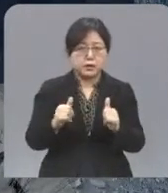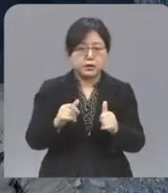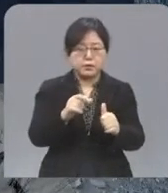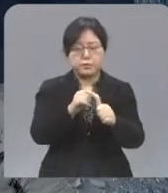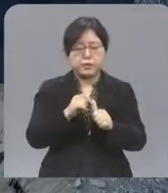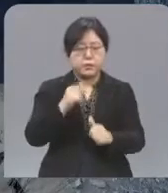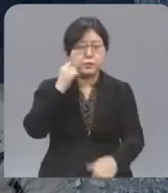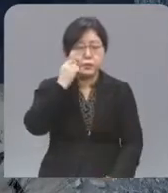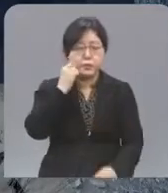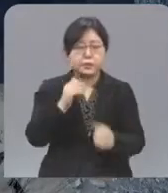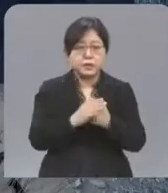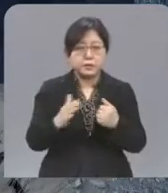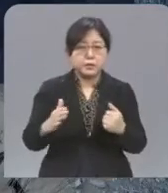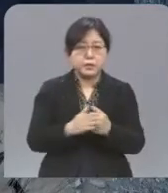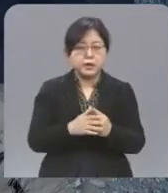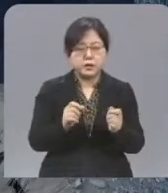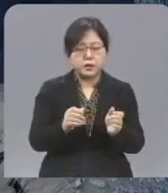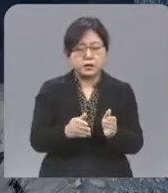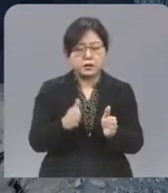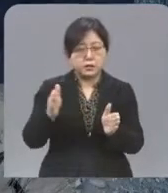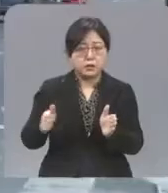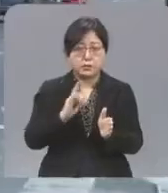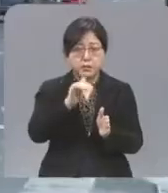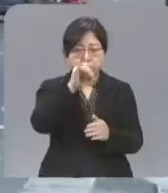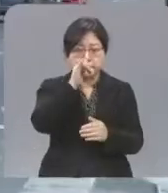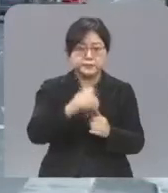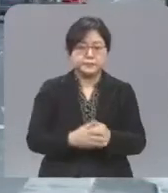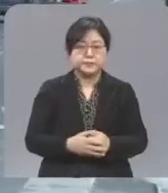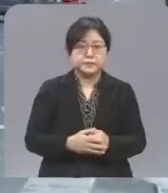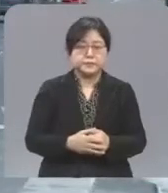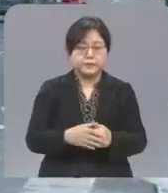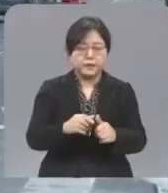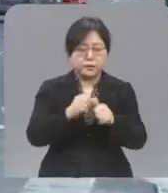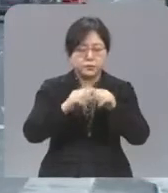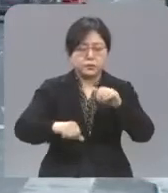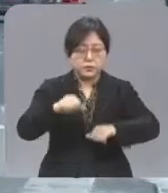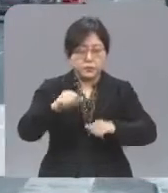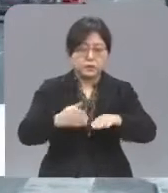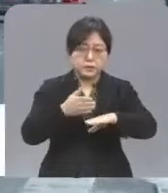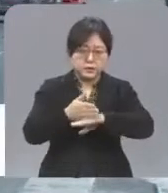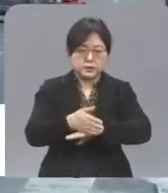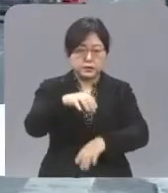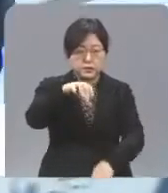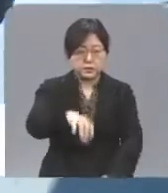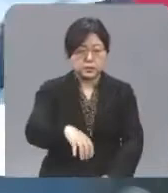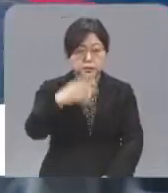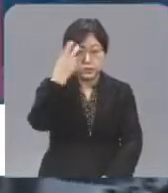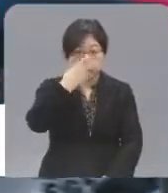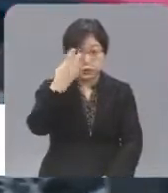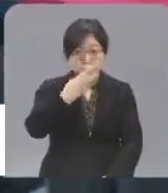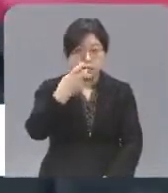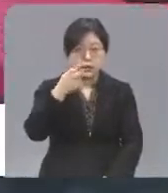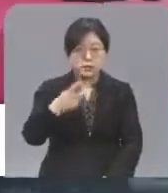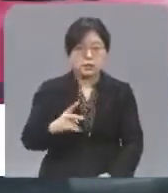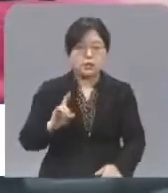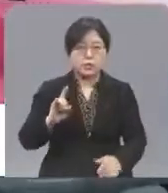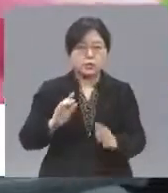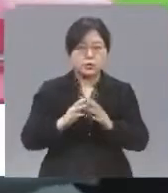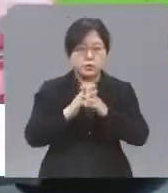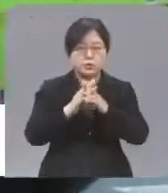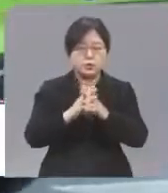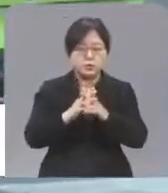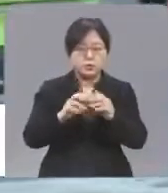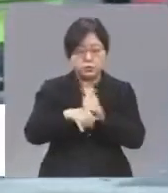않아 피의자 조사가 연기됐다고 밝혔습니다. 구조 활동으로 늦어지는 현장 감식에 시공사와